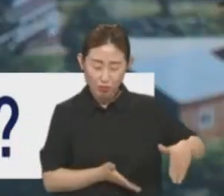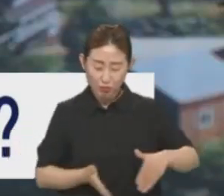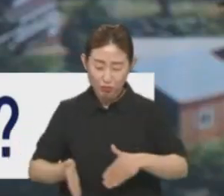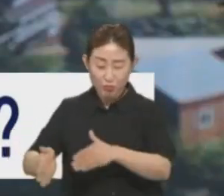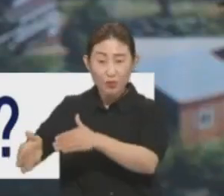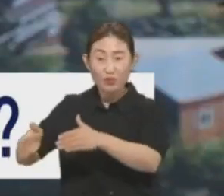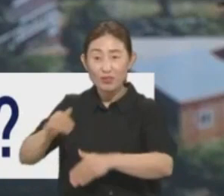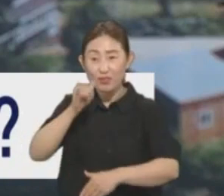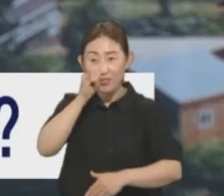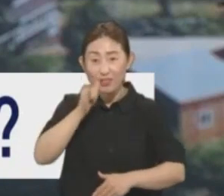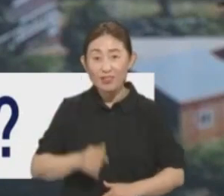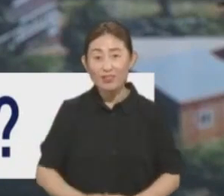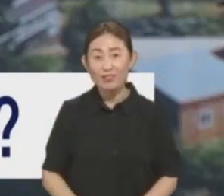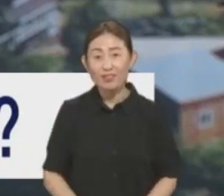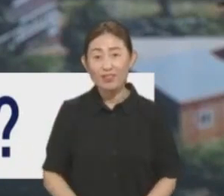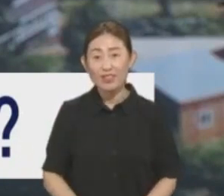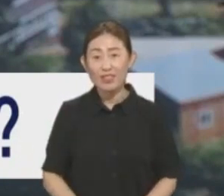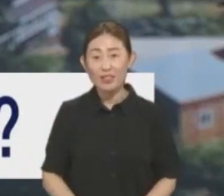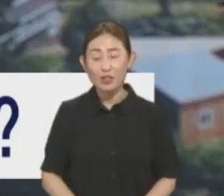건너면은